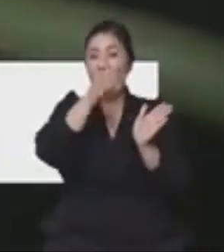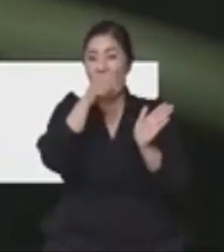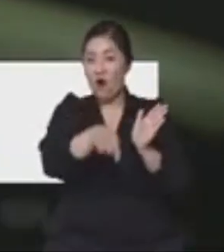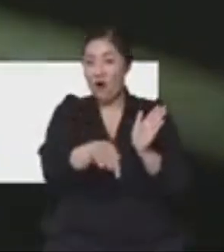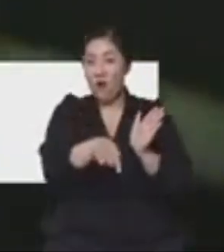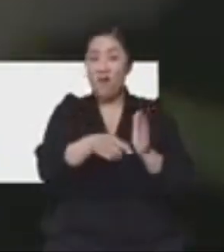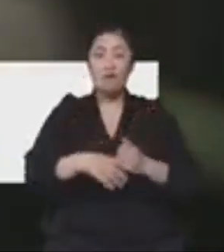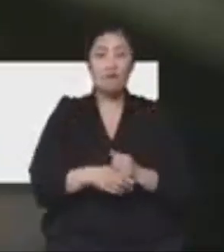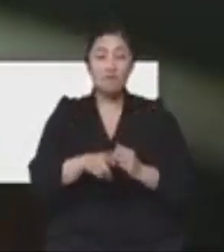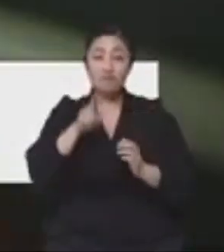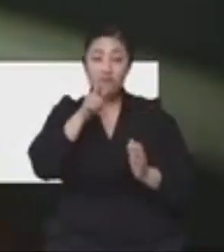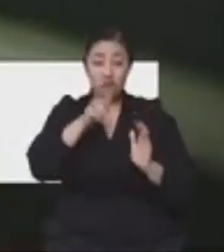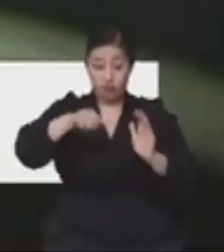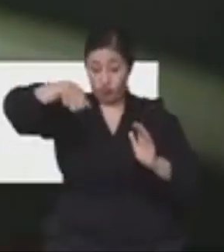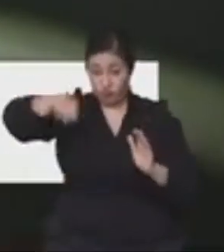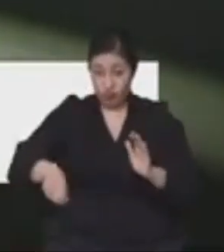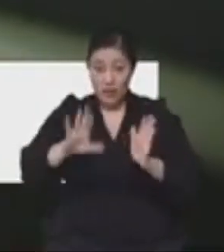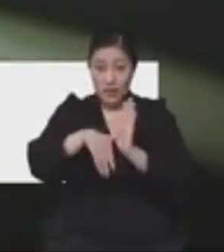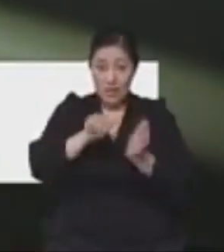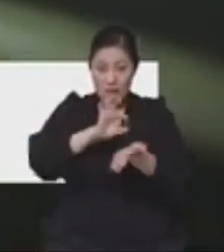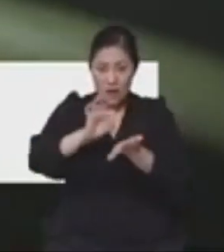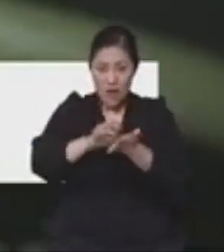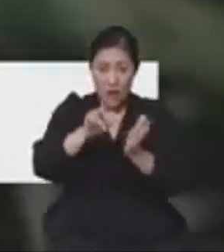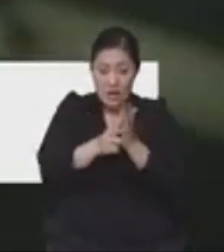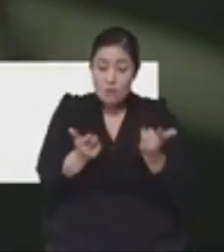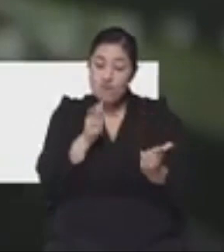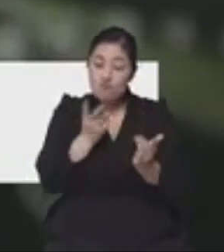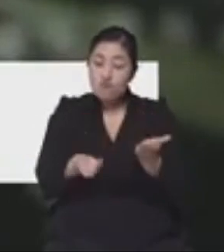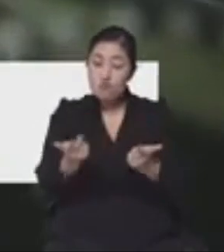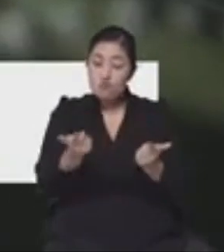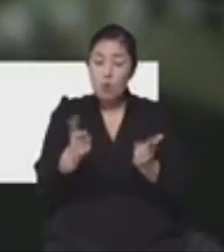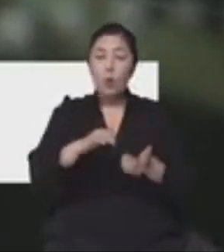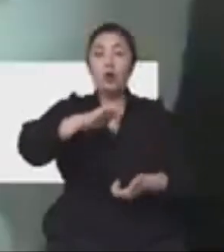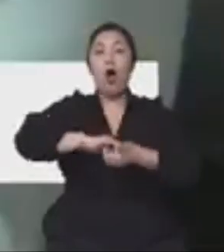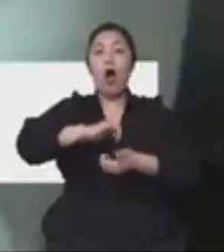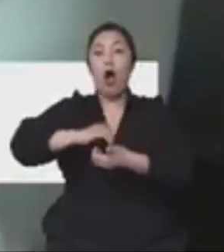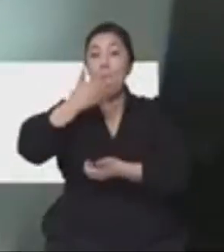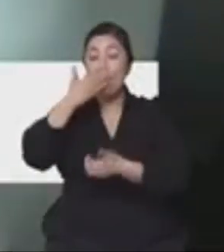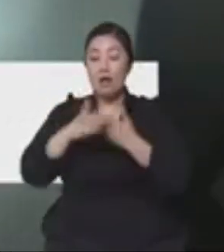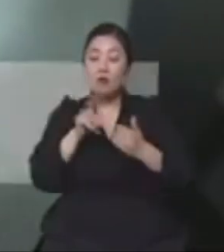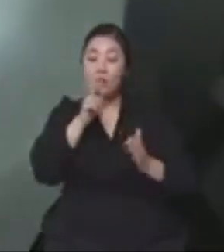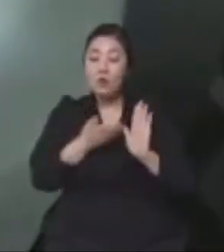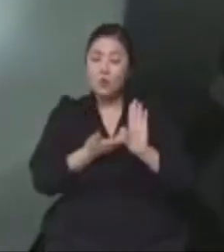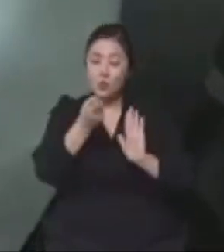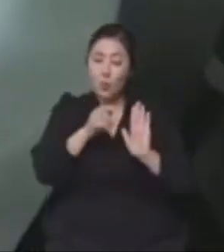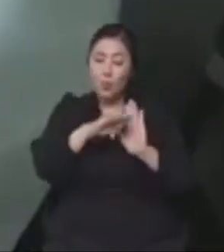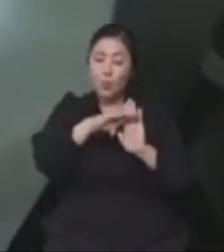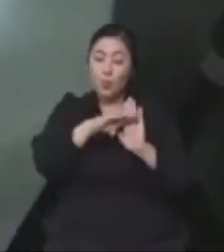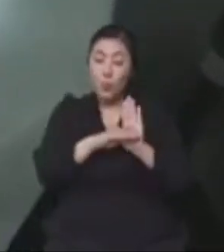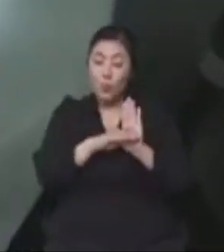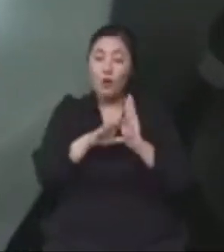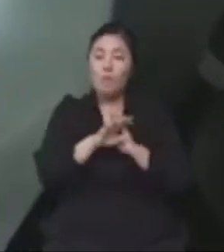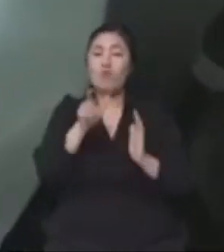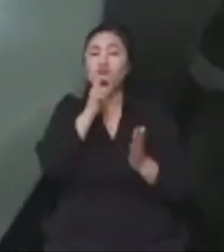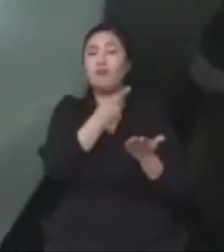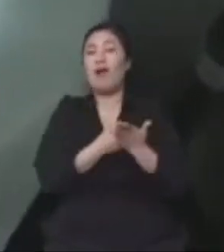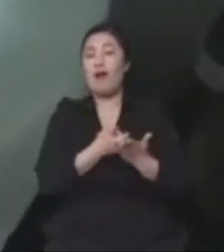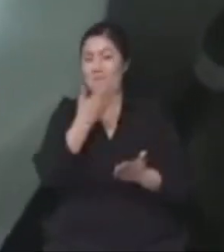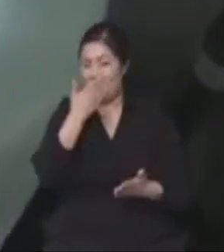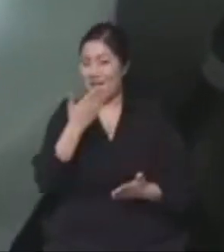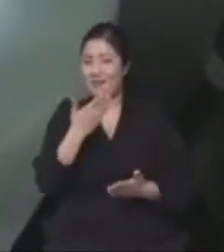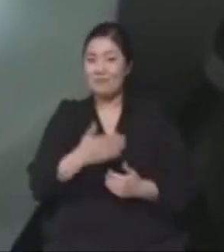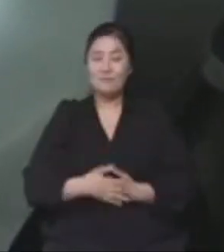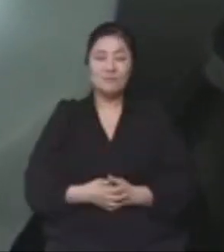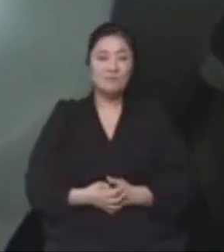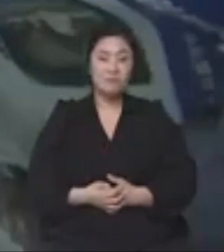있습니다. 물을 내릴 때마다 사용할 물의 양을 정할 수 있기 때문에 수위를 조금만 낮추면 물을 아낄 수